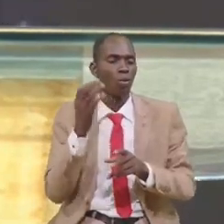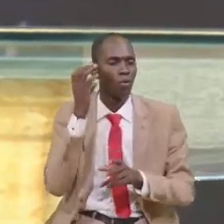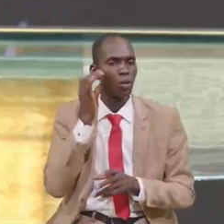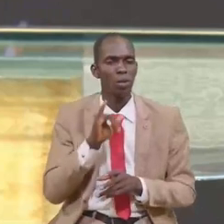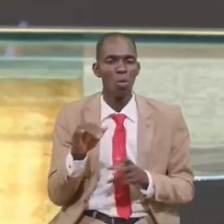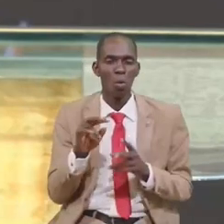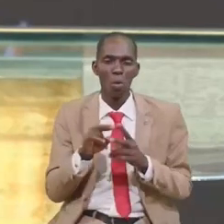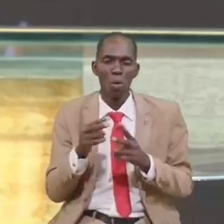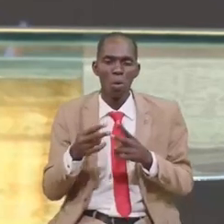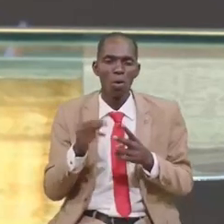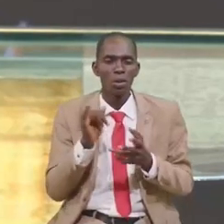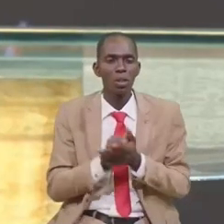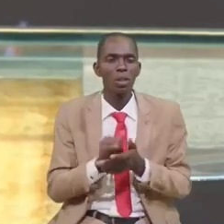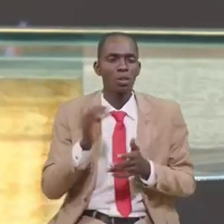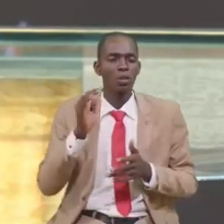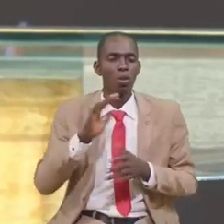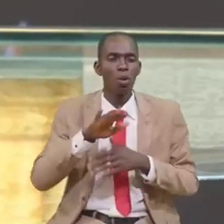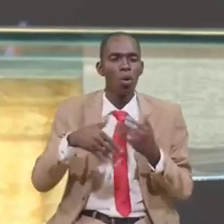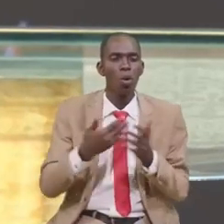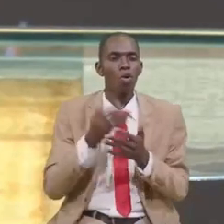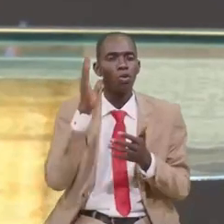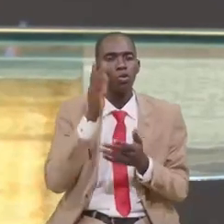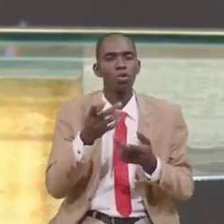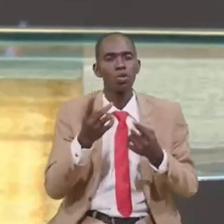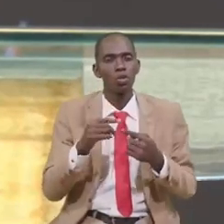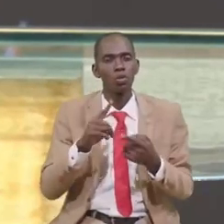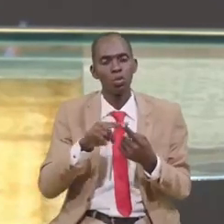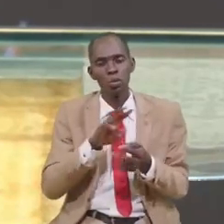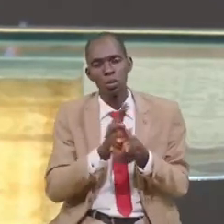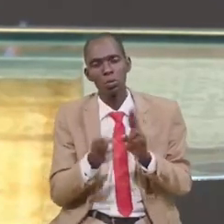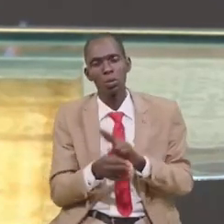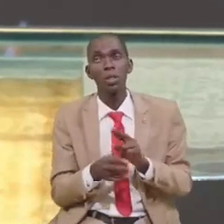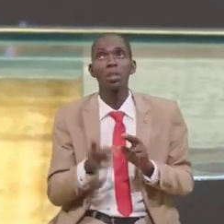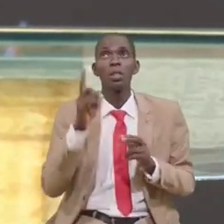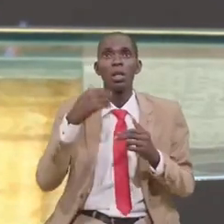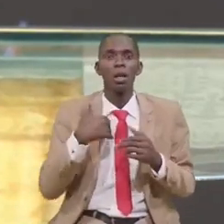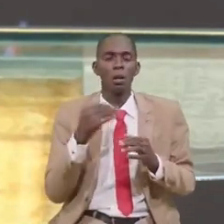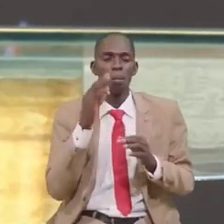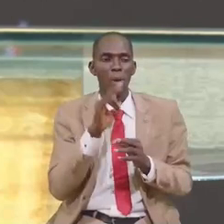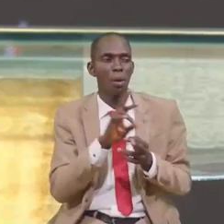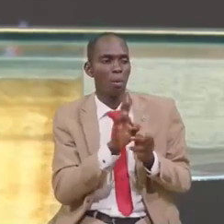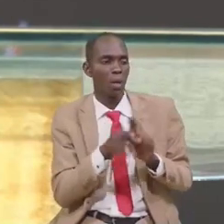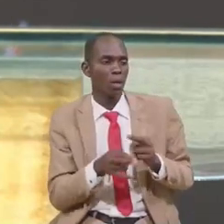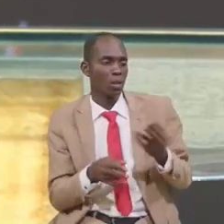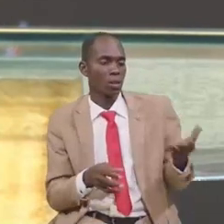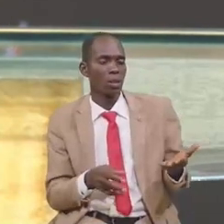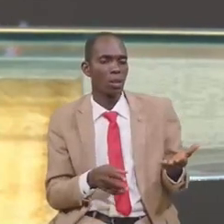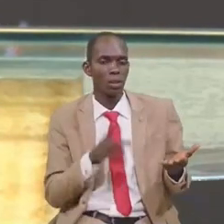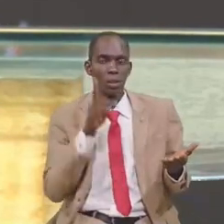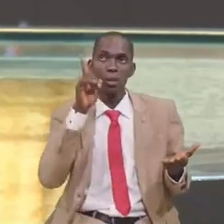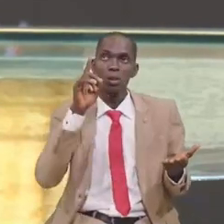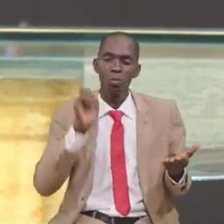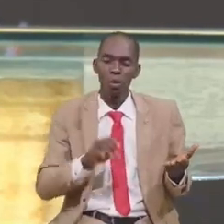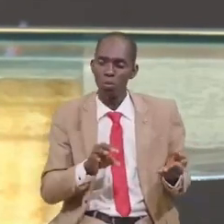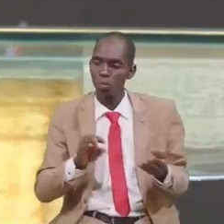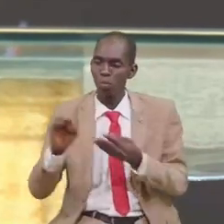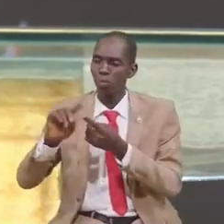qu'aucun périsse, mais voulant que tous arrivent à la repentance. Il a prêché la repentance en un lieu, il doit aller